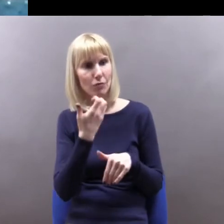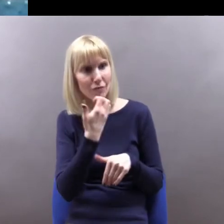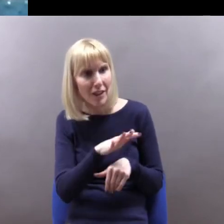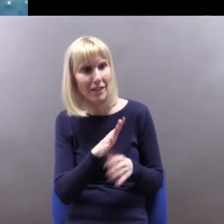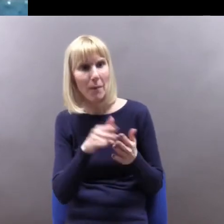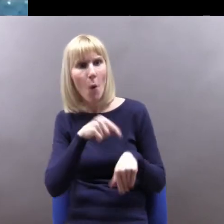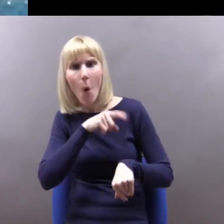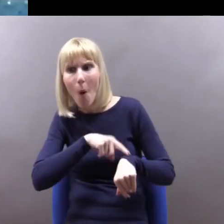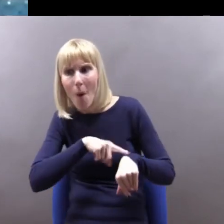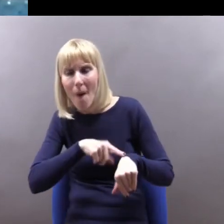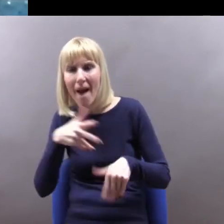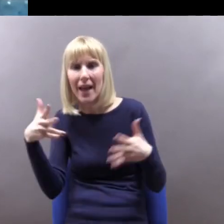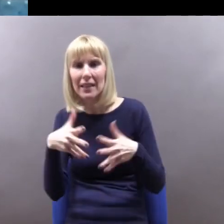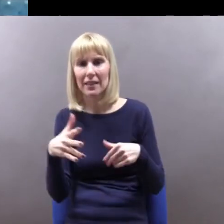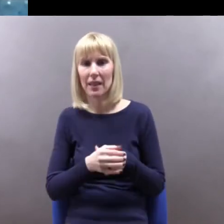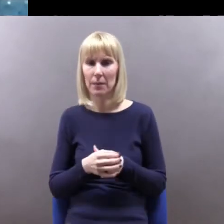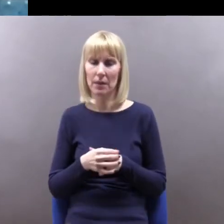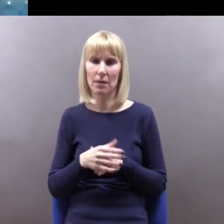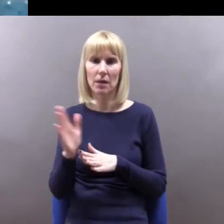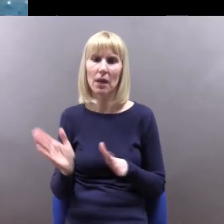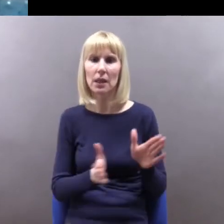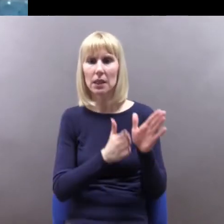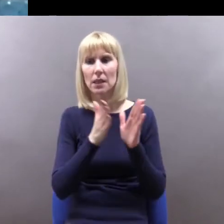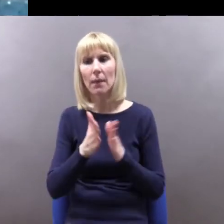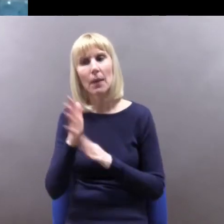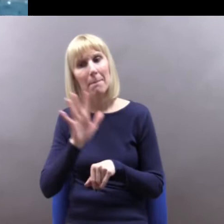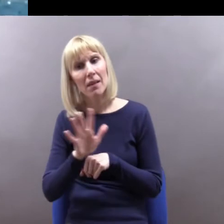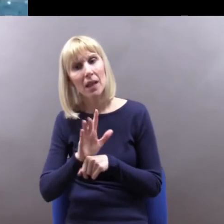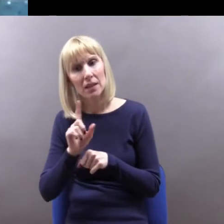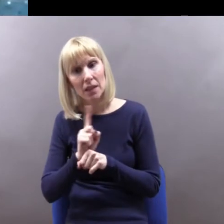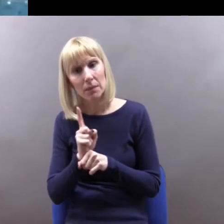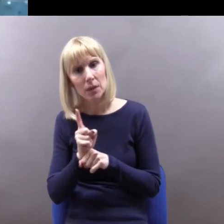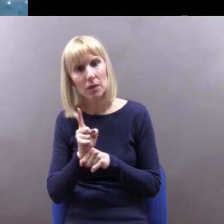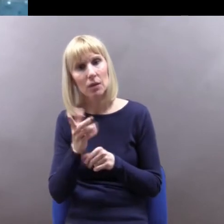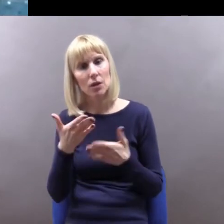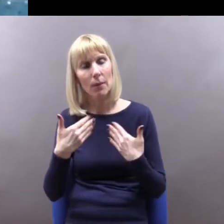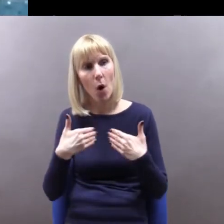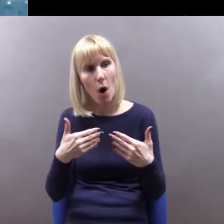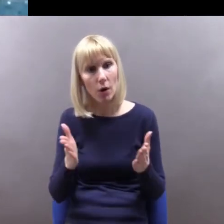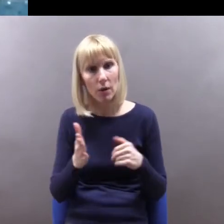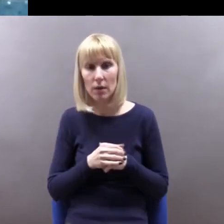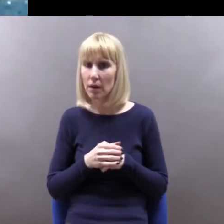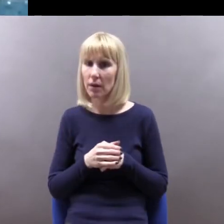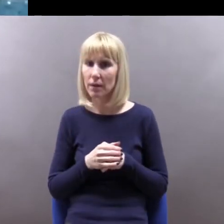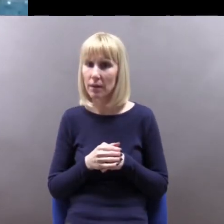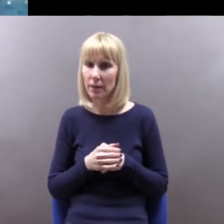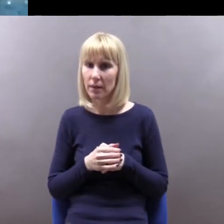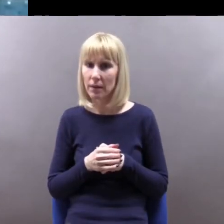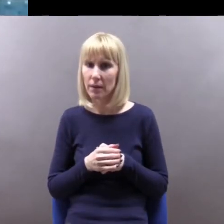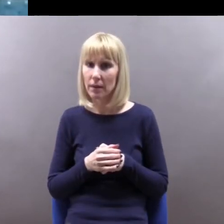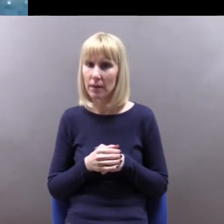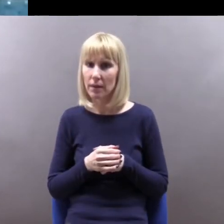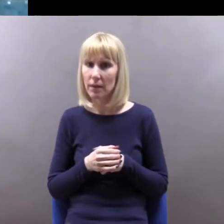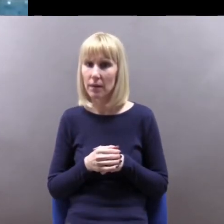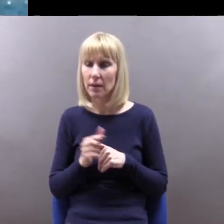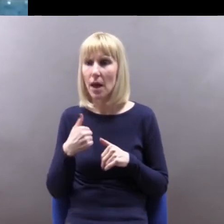wcześniej. Więc kolejne 15 minut minęło, żeby ona przyszła, otworzyła to. Mówi tak, wie pani co, ja będę